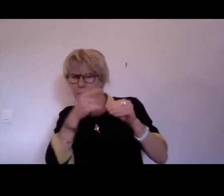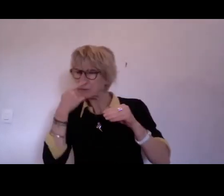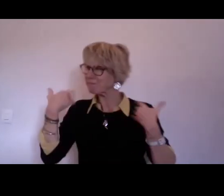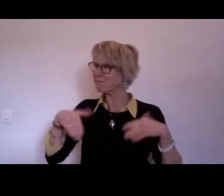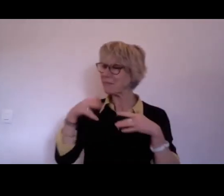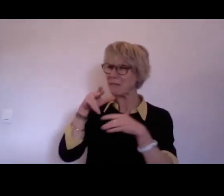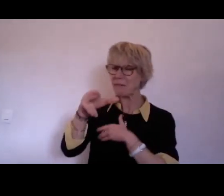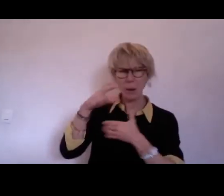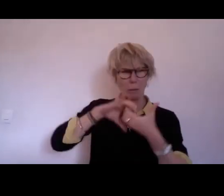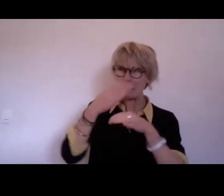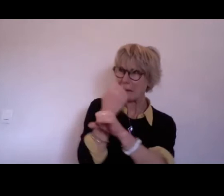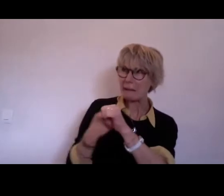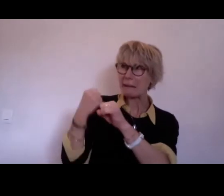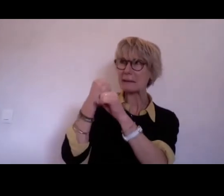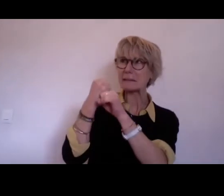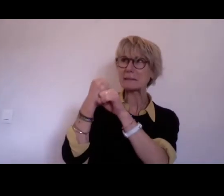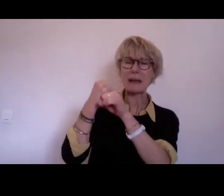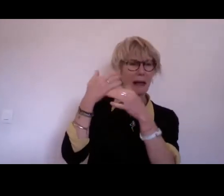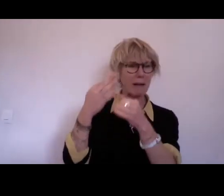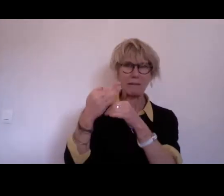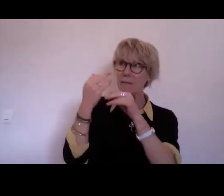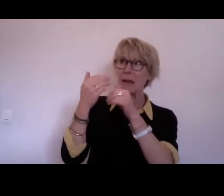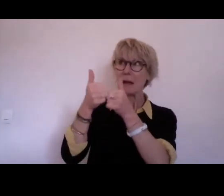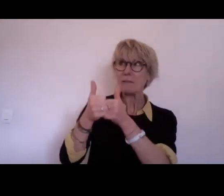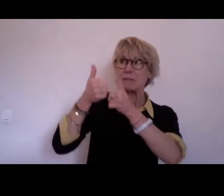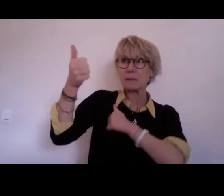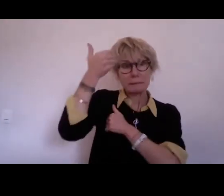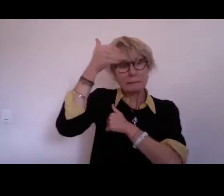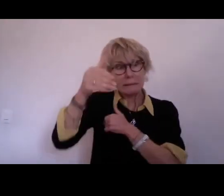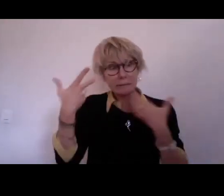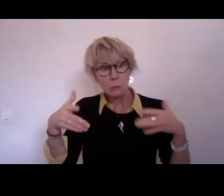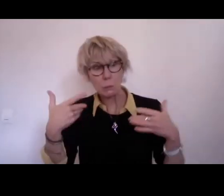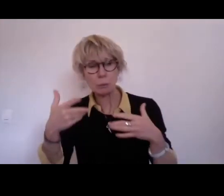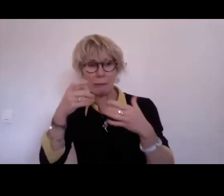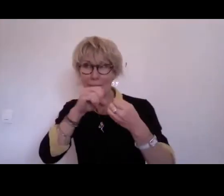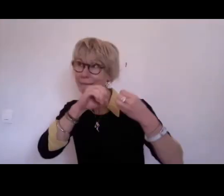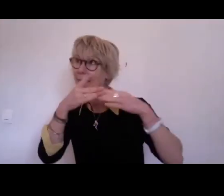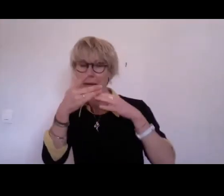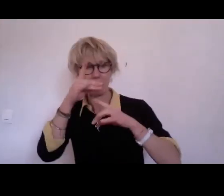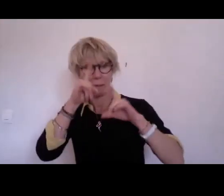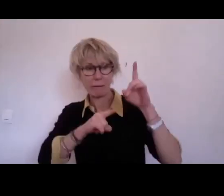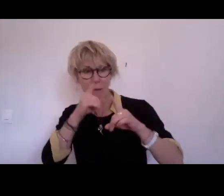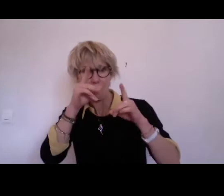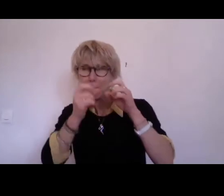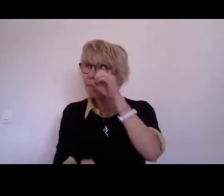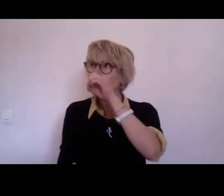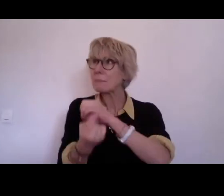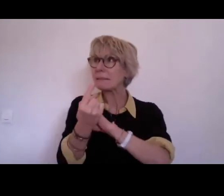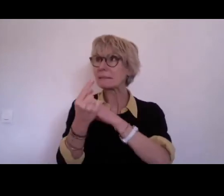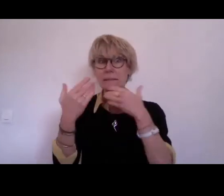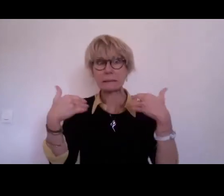parce qu'il y a des gens pour qui Internet c'est un mystère total. Et puis petit à petit j'ai vu